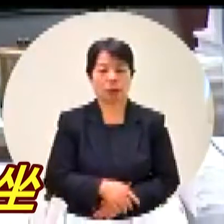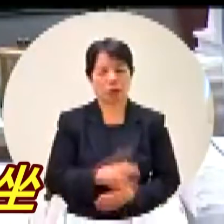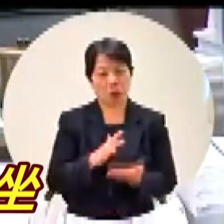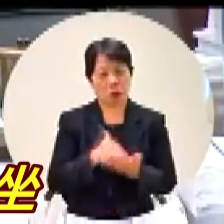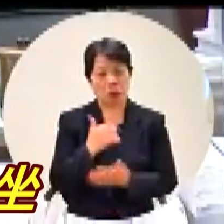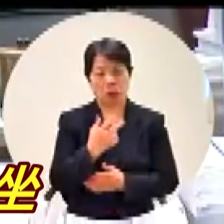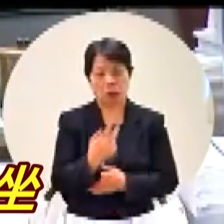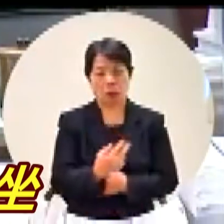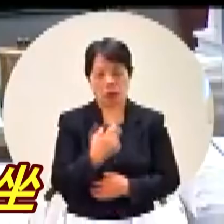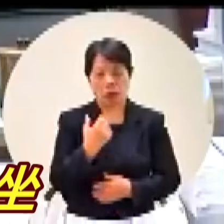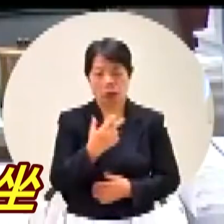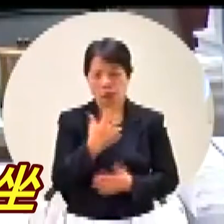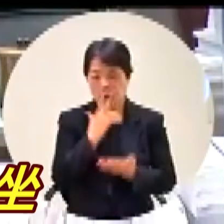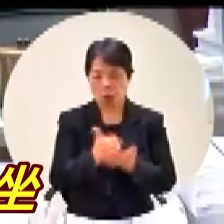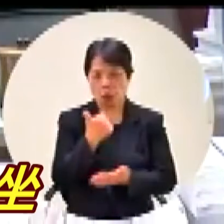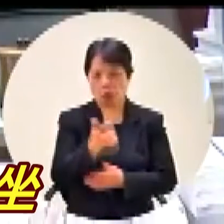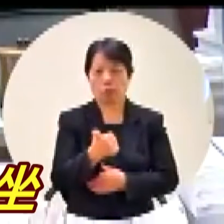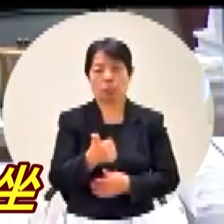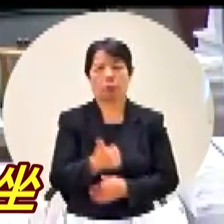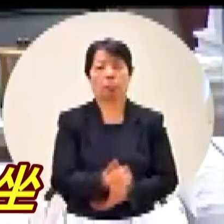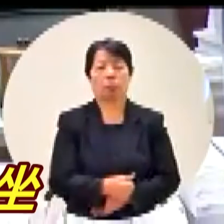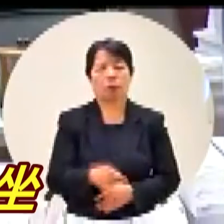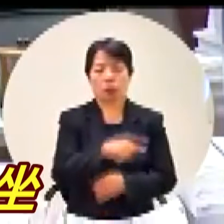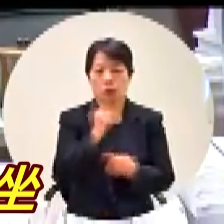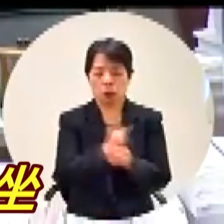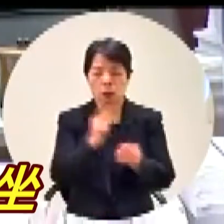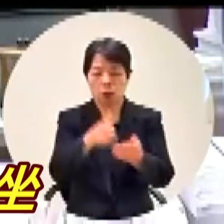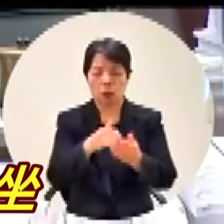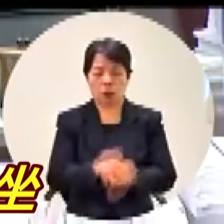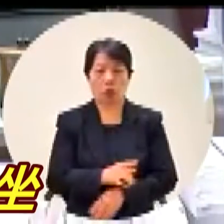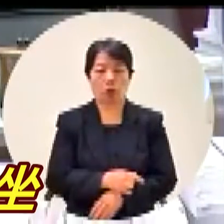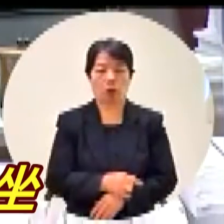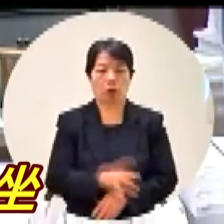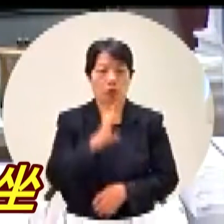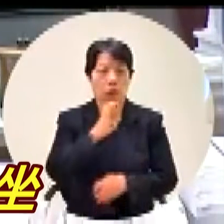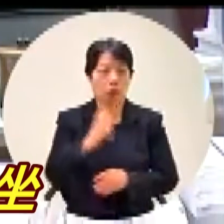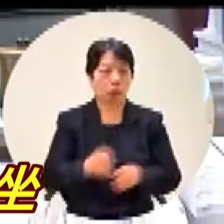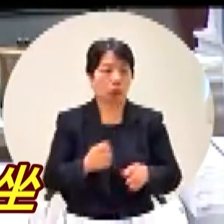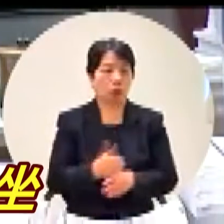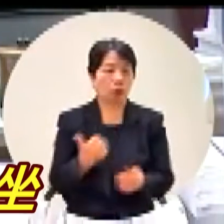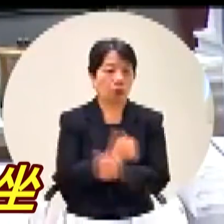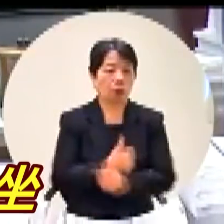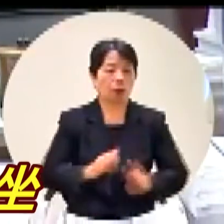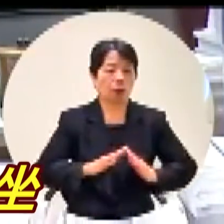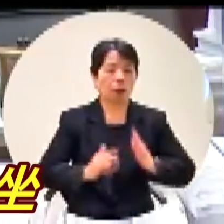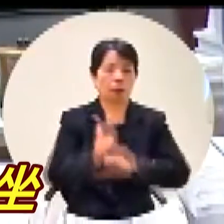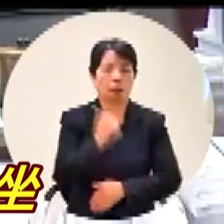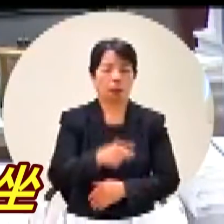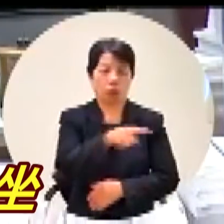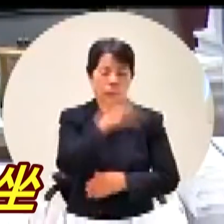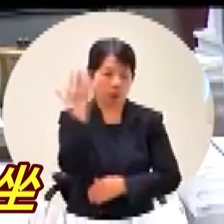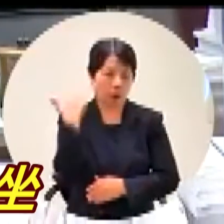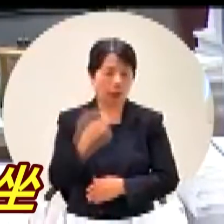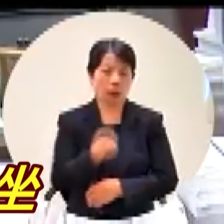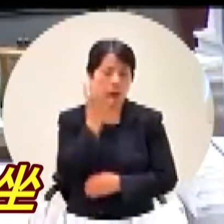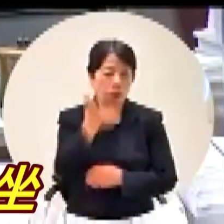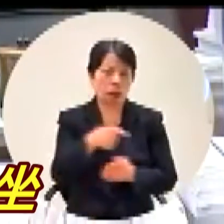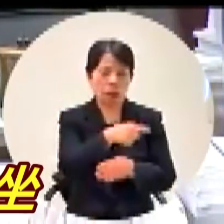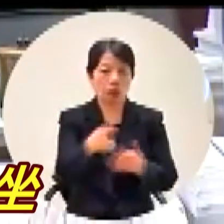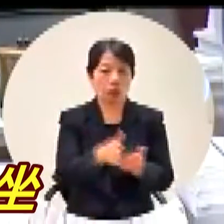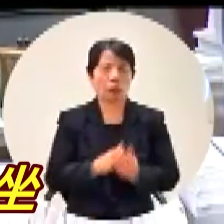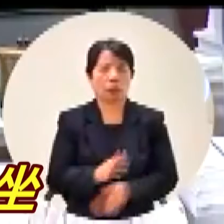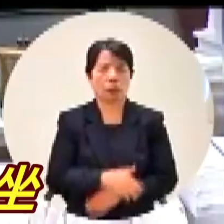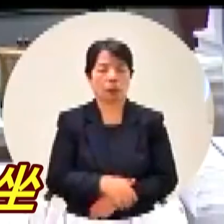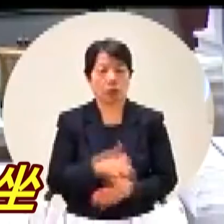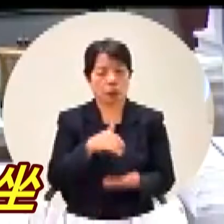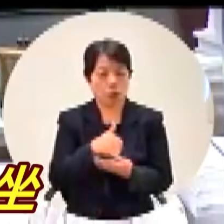你一路从政，40岁做代理高雄市长，过去光辉岁月，当然你有跌过跤。你父